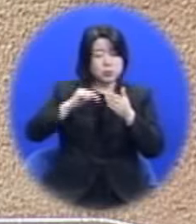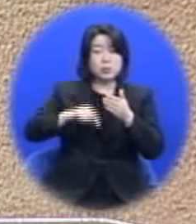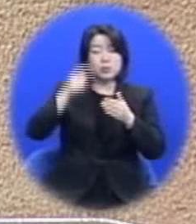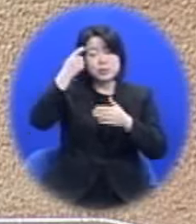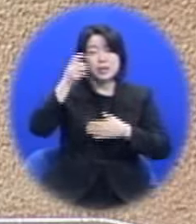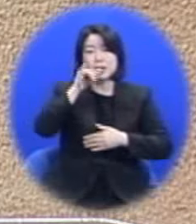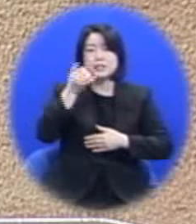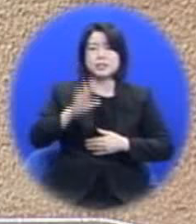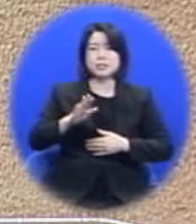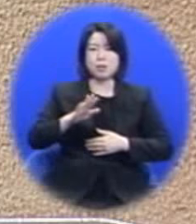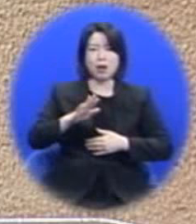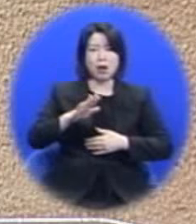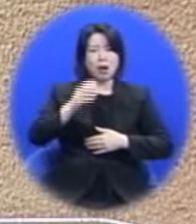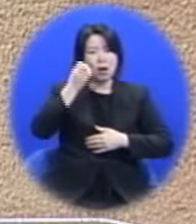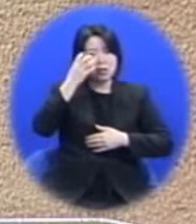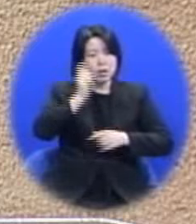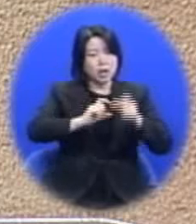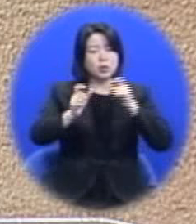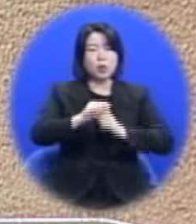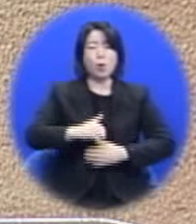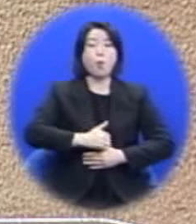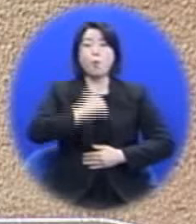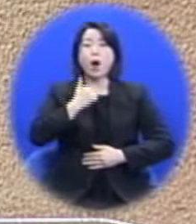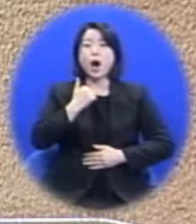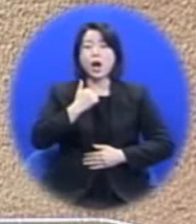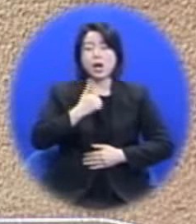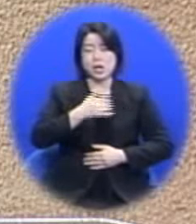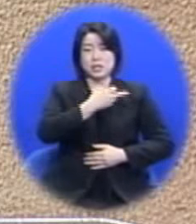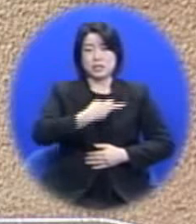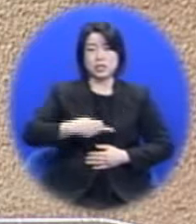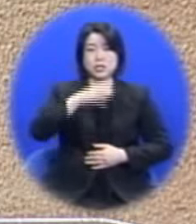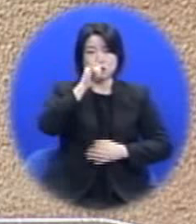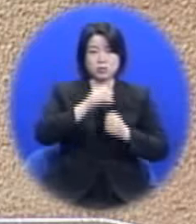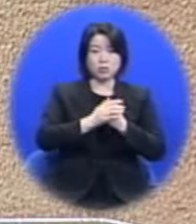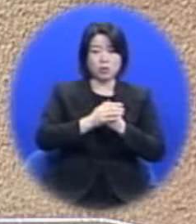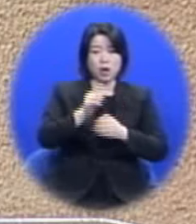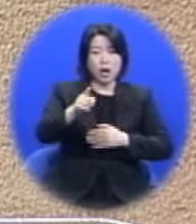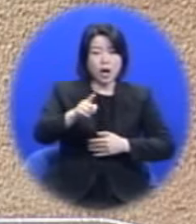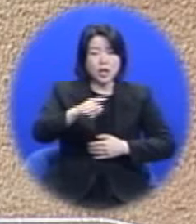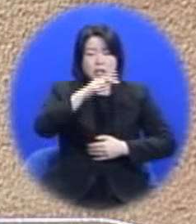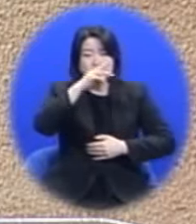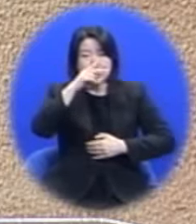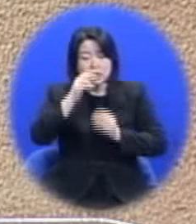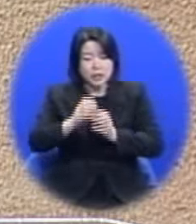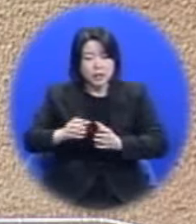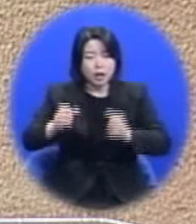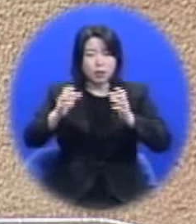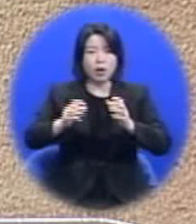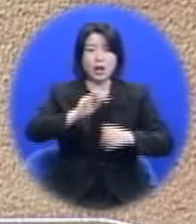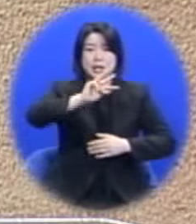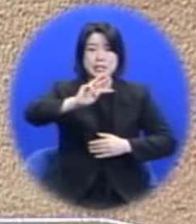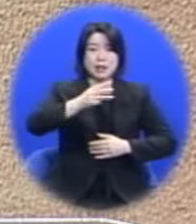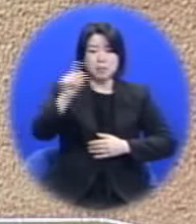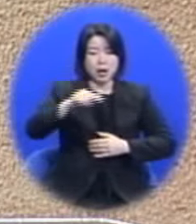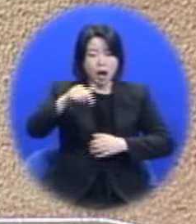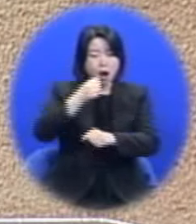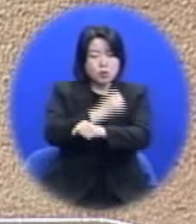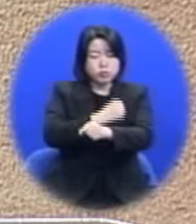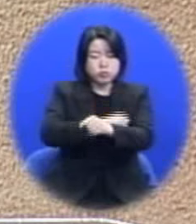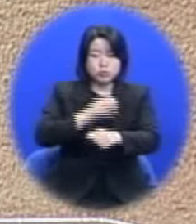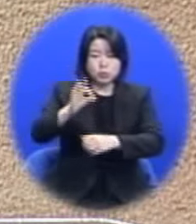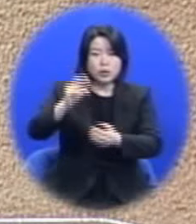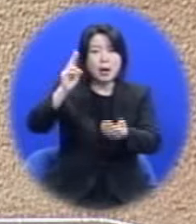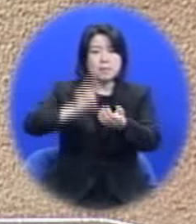유다예요. 요한복음 12장 5절 6절에 보면이 향류를 어찌하여 300데나리온에 팔아 가난한 자들에게 주지